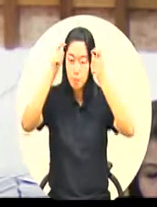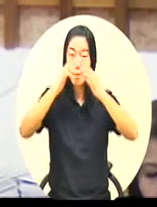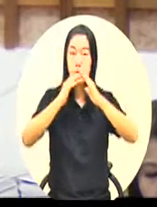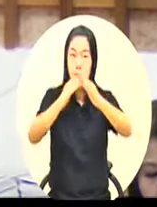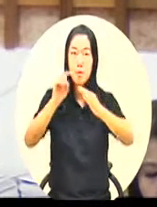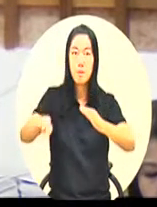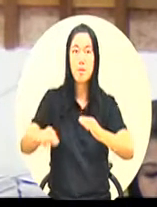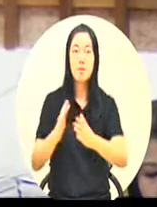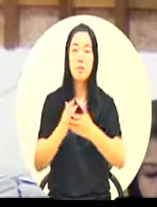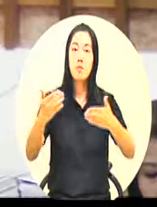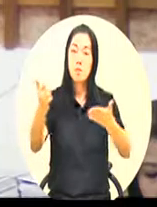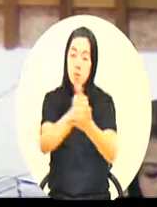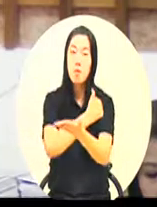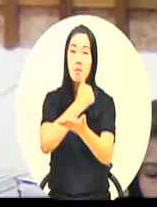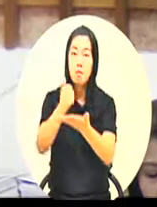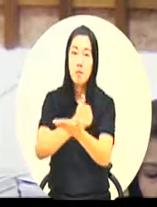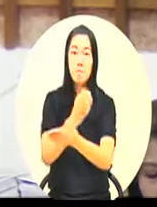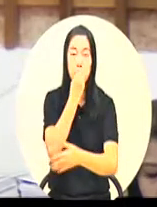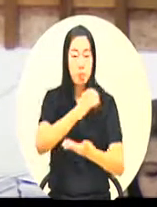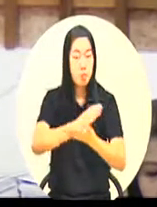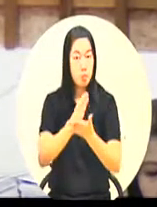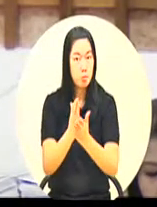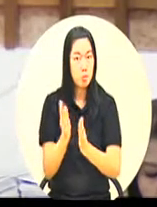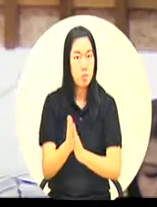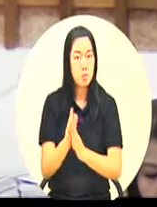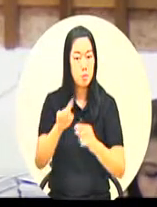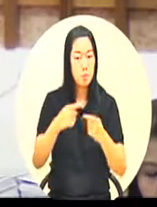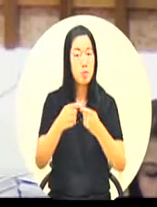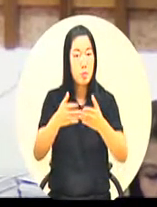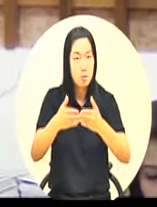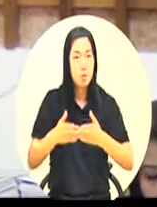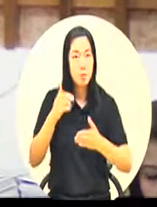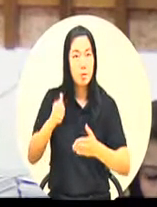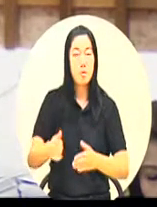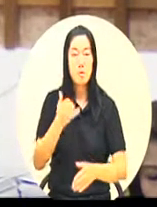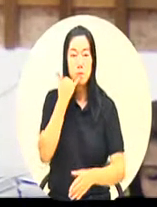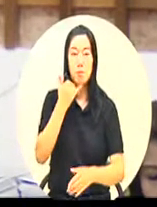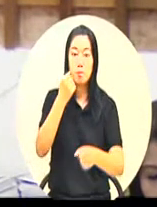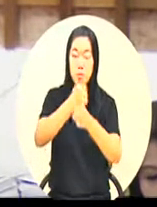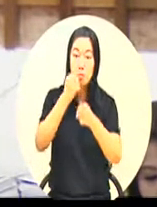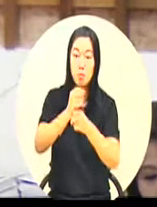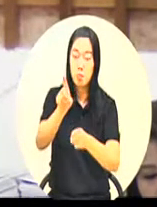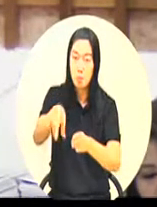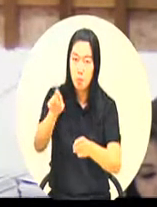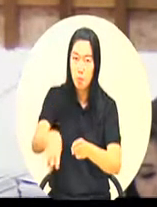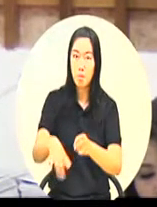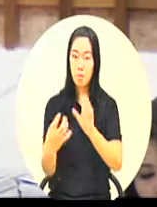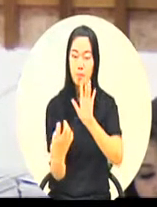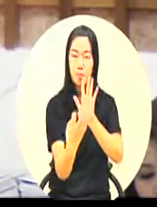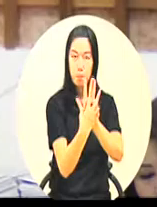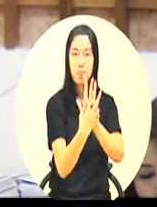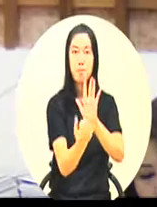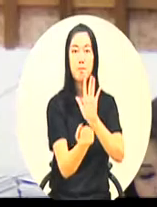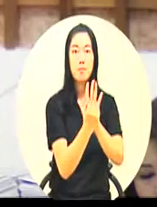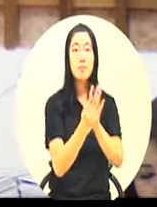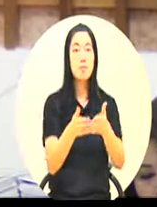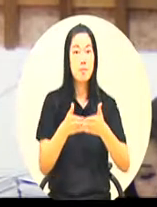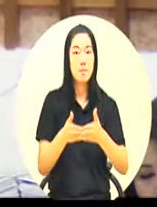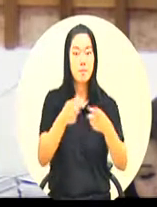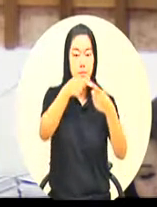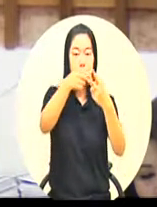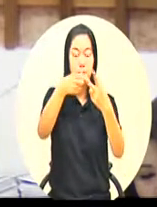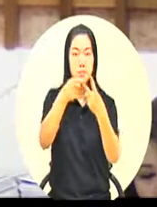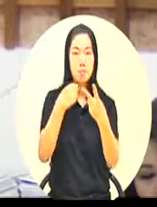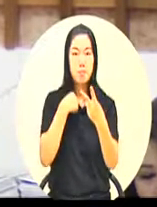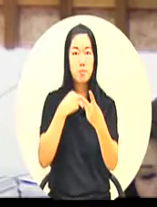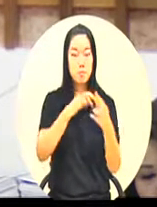伫流通的日本的食品，你得爱甲伊生产的管区甲标注。所以以上这两点是我们修正